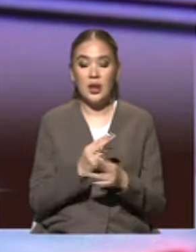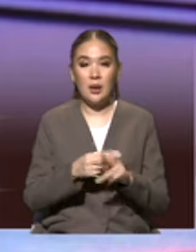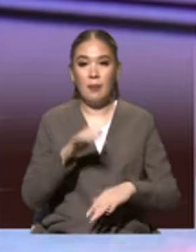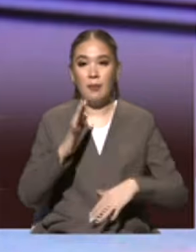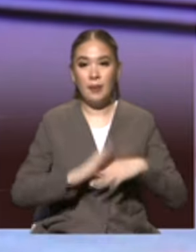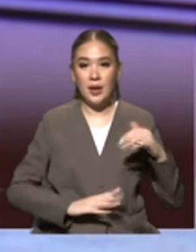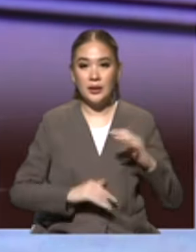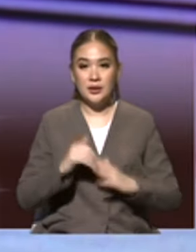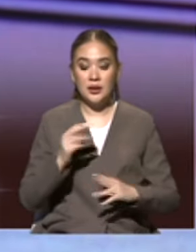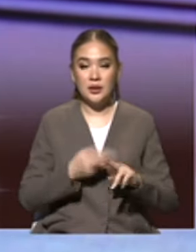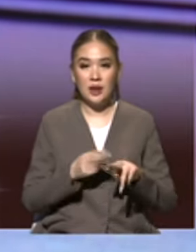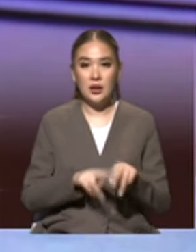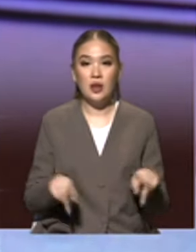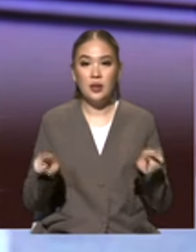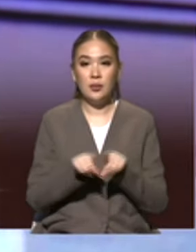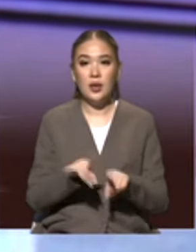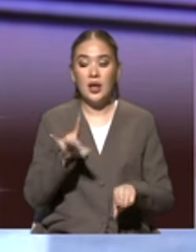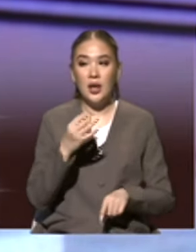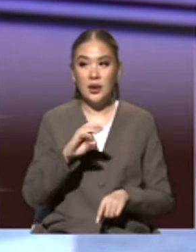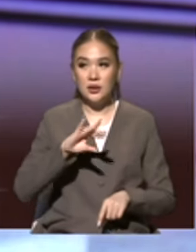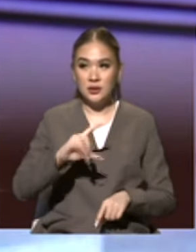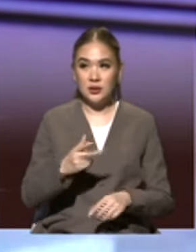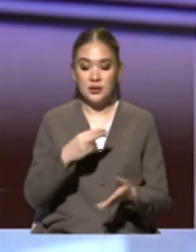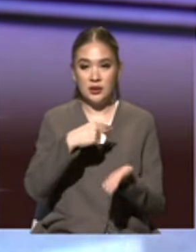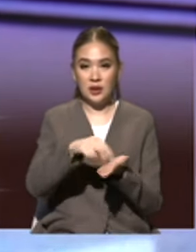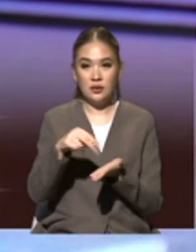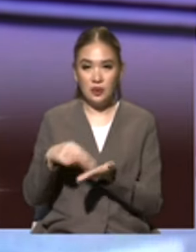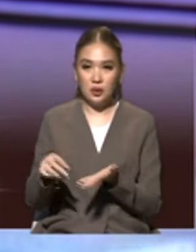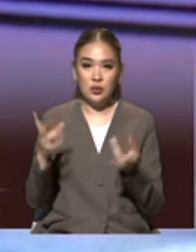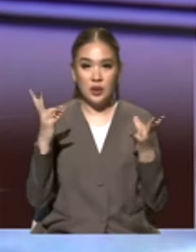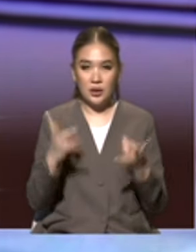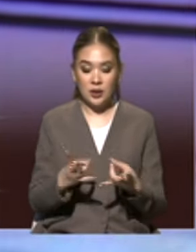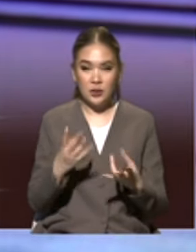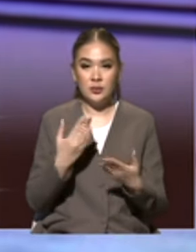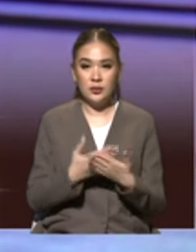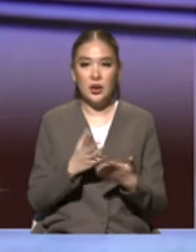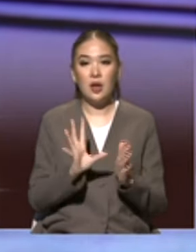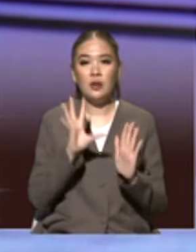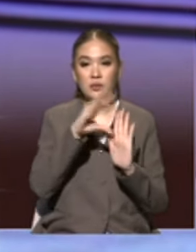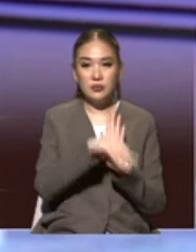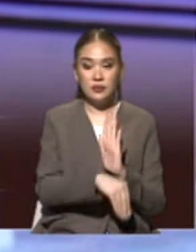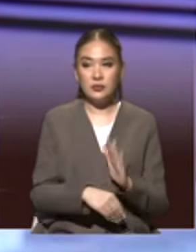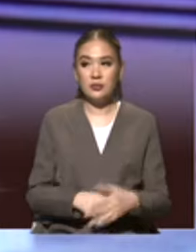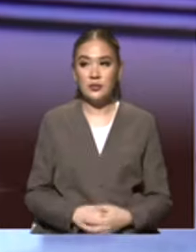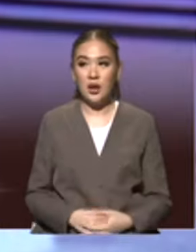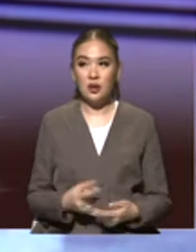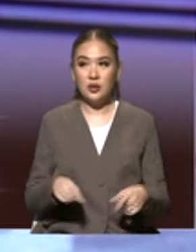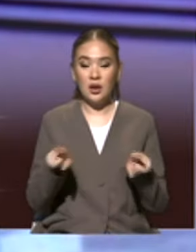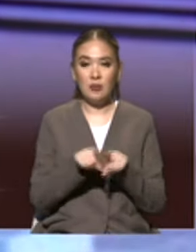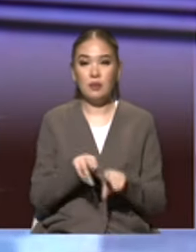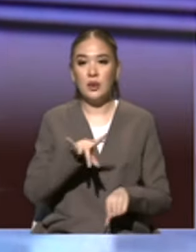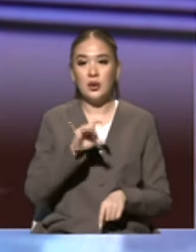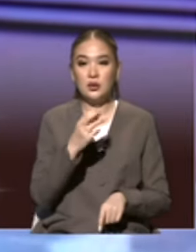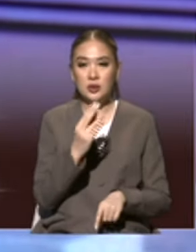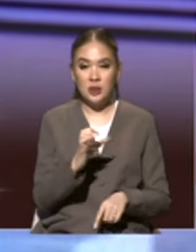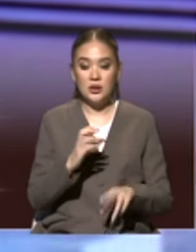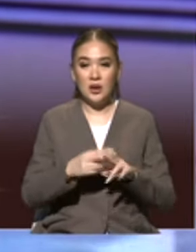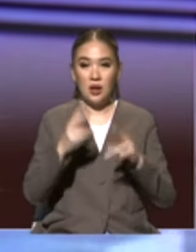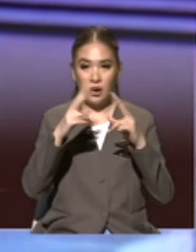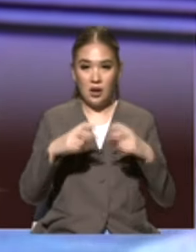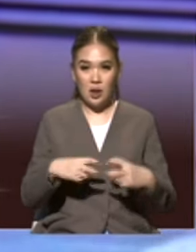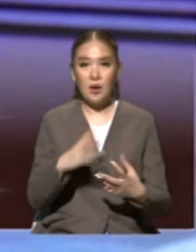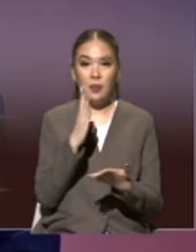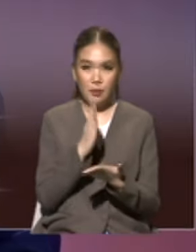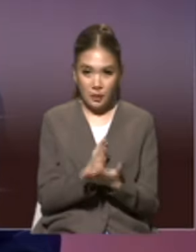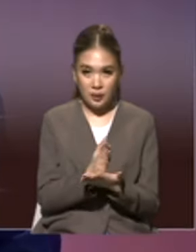практикада сол жердегі рейтингі жақсы тауарларды сатып алу үрдісі де бар да. Сатып ала салады да кіре салады мысалға. ондай процестер осы жерде қаралған ба деген сұрақ